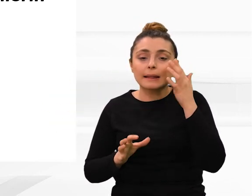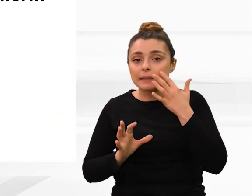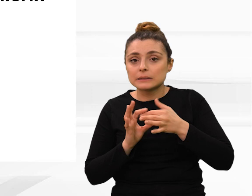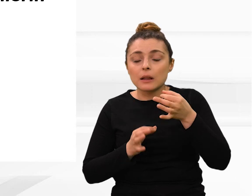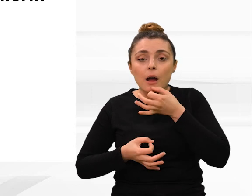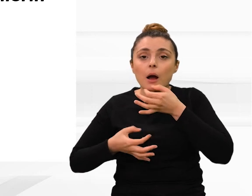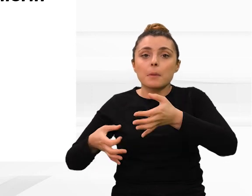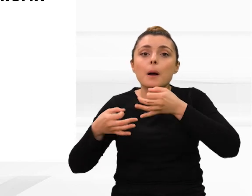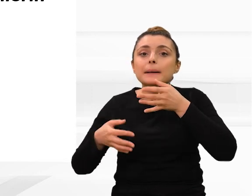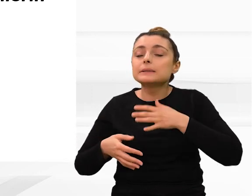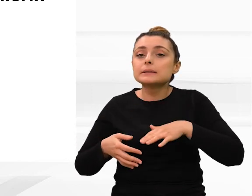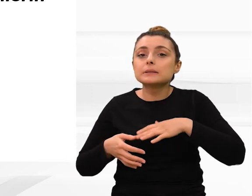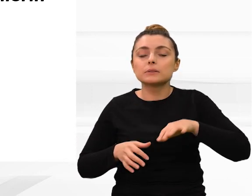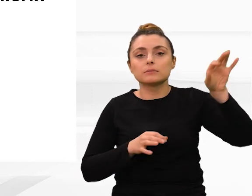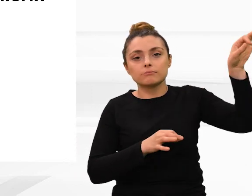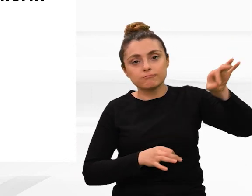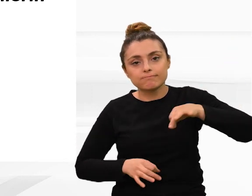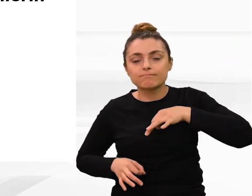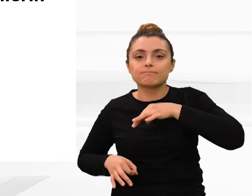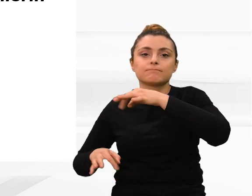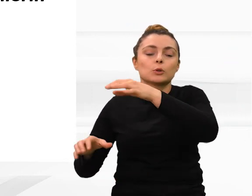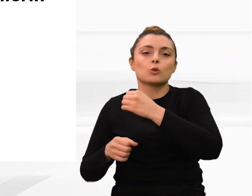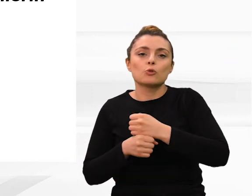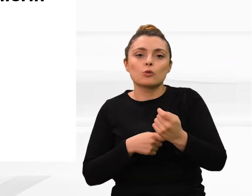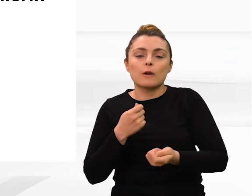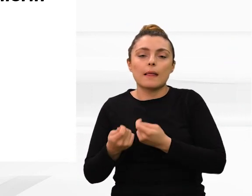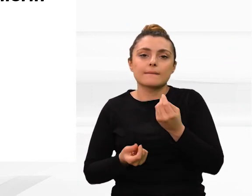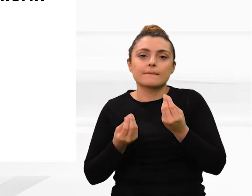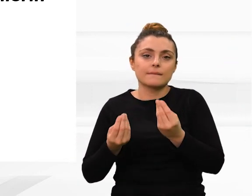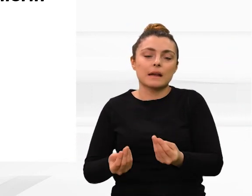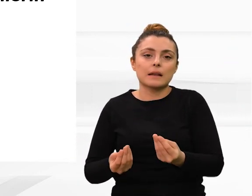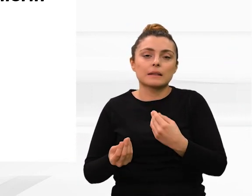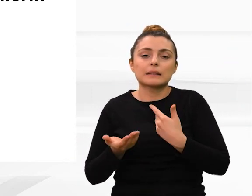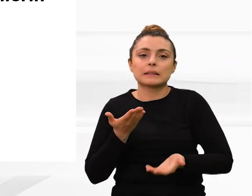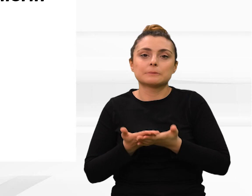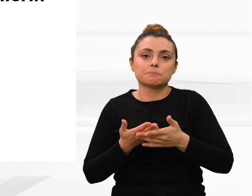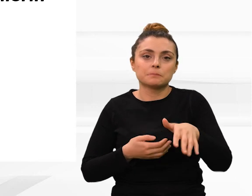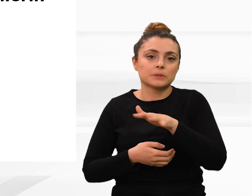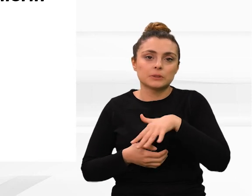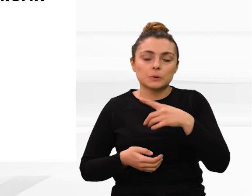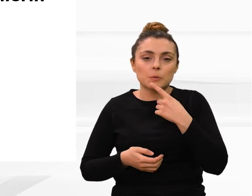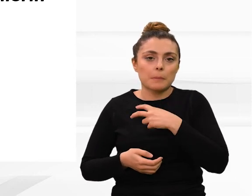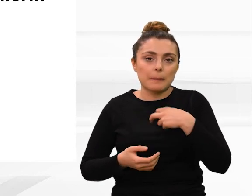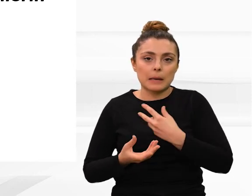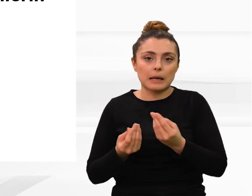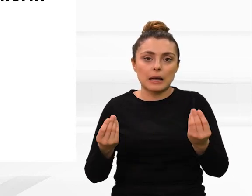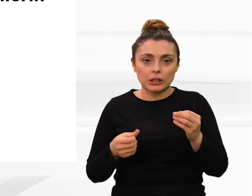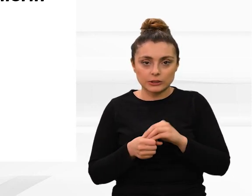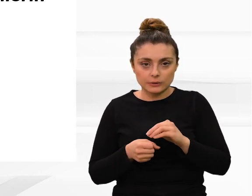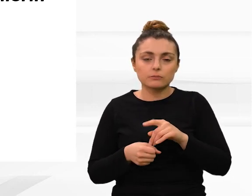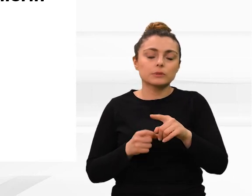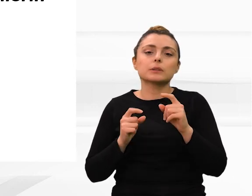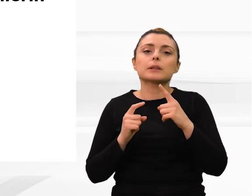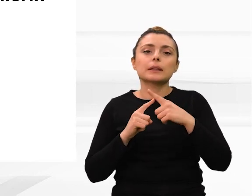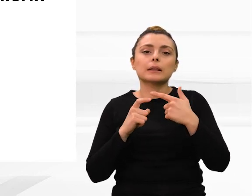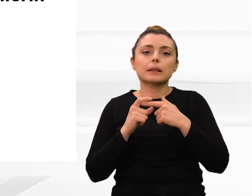insanlara iletmek istediği mesajları bildirmek üzere gören görevlendirilen elçileri video peygamberler için Evet burada